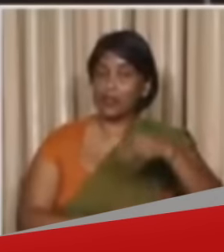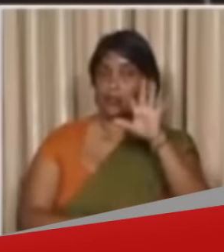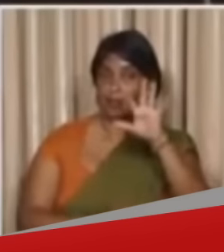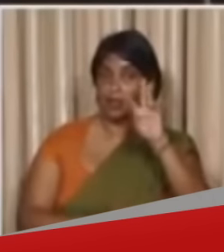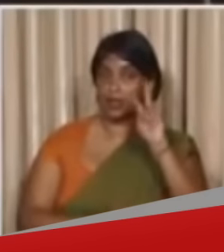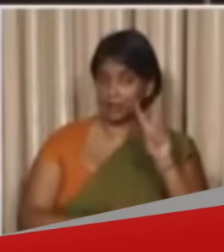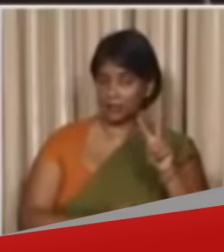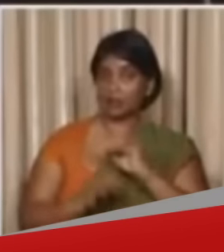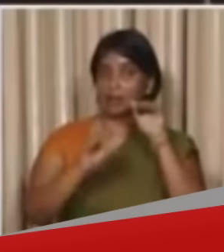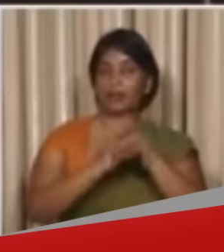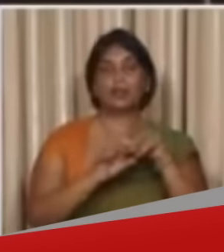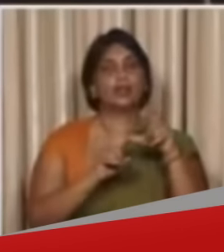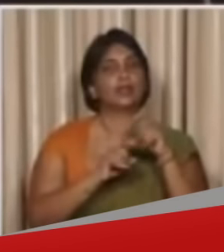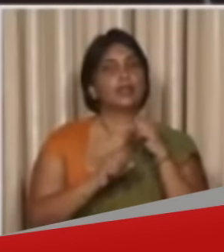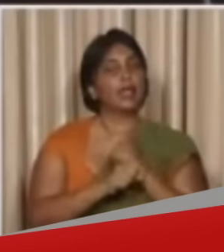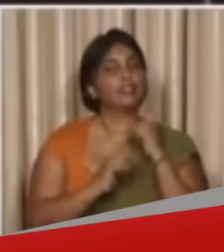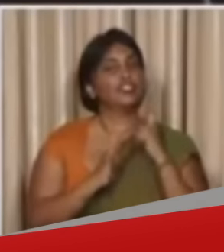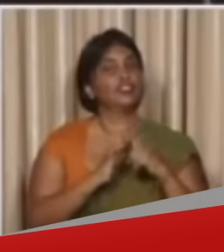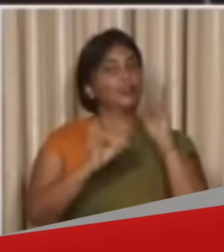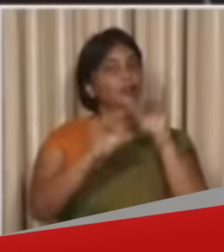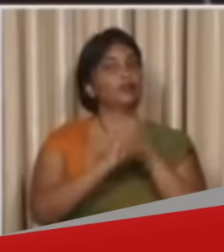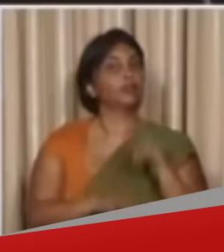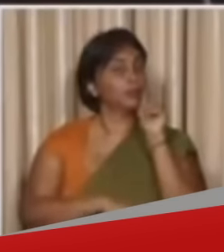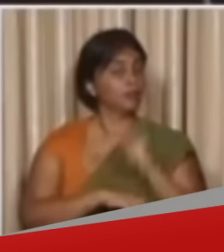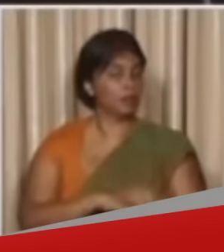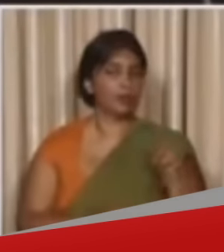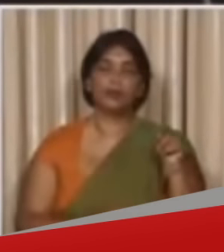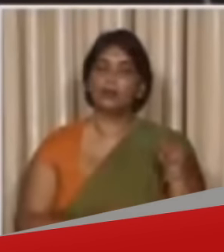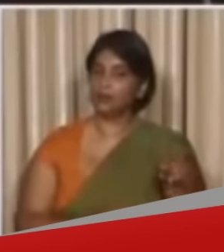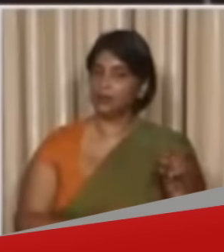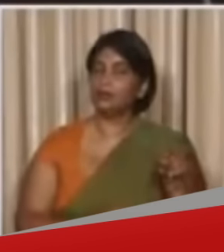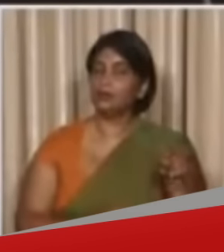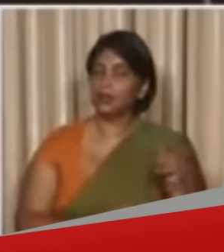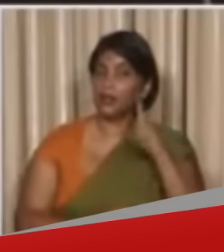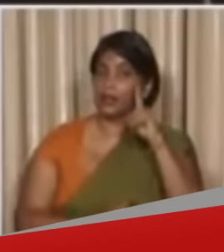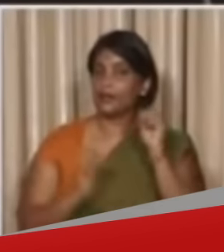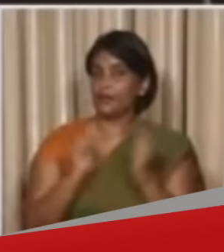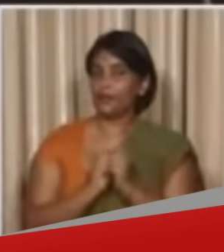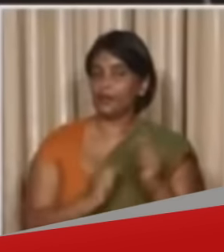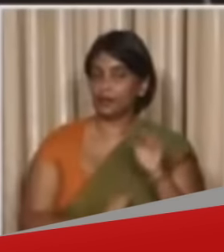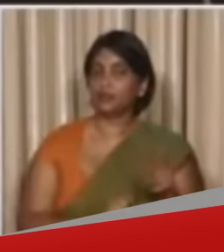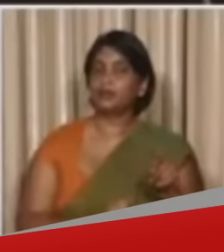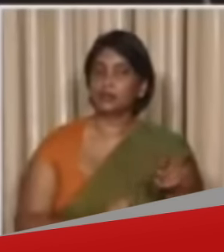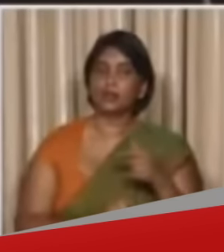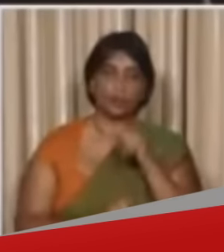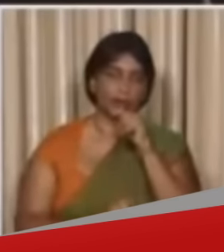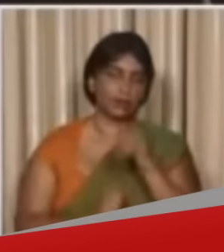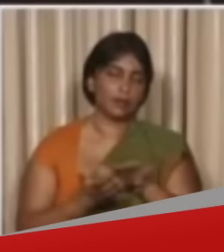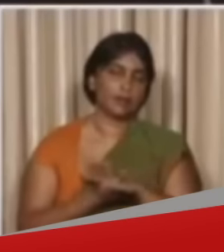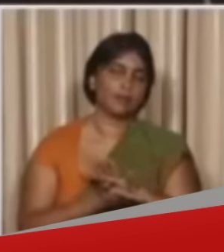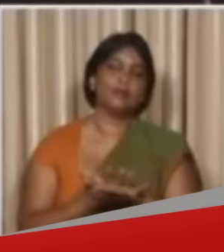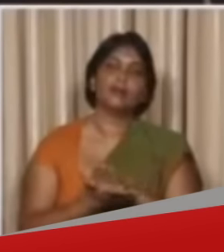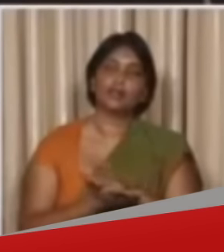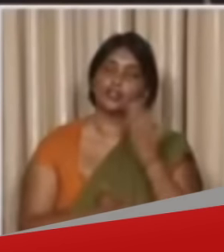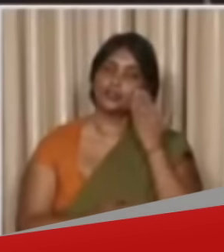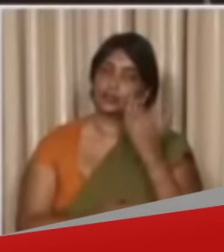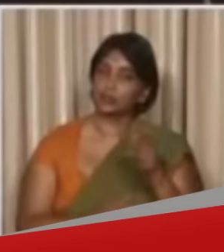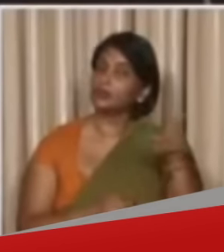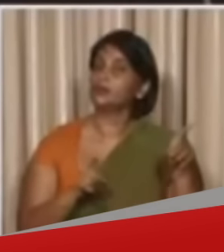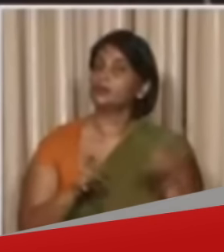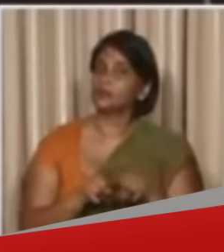DIG කරලා තමන්ගේ කුමන්ත්‍රණේ එක මෙහෙයුමක් විදියට කියලා අපිට බොහොම පැහැදිලිවම පේනවා ඒ